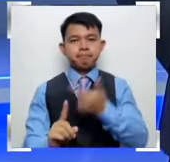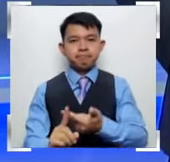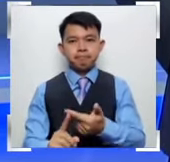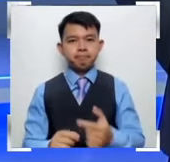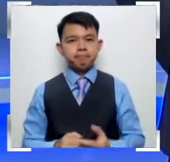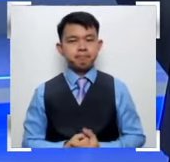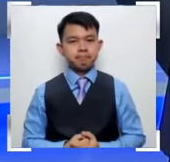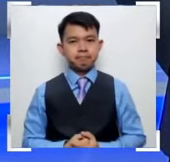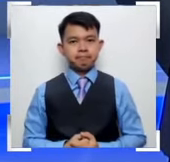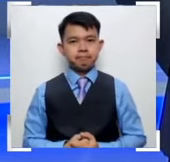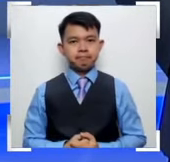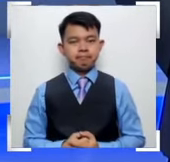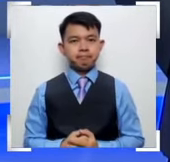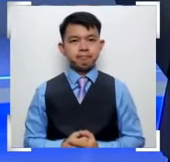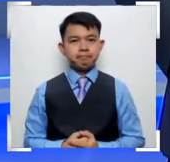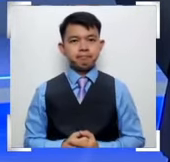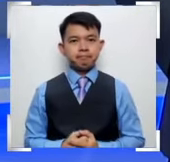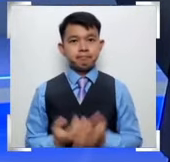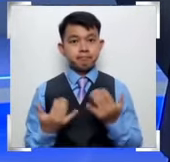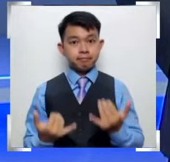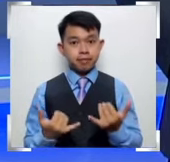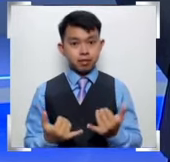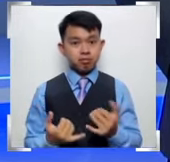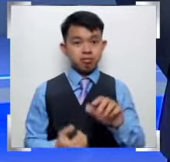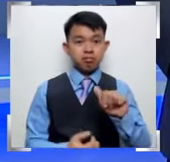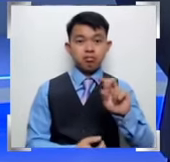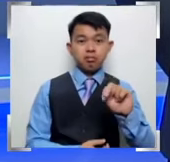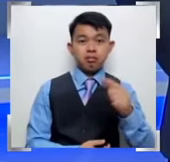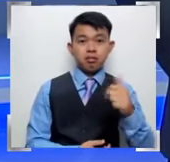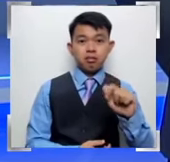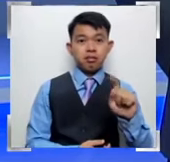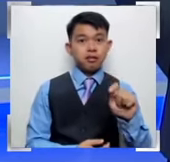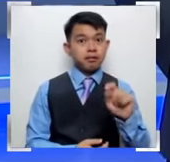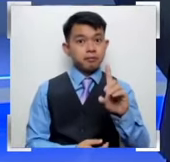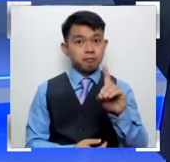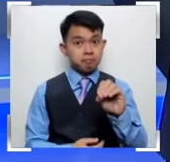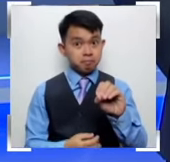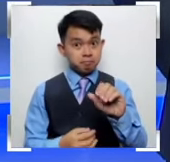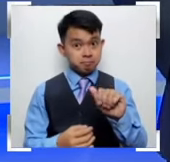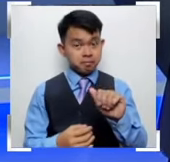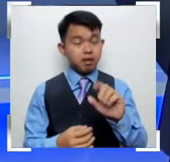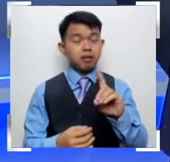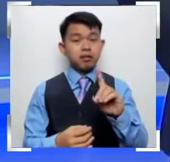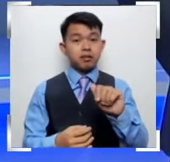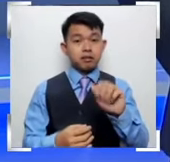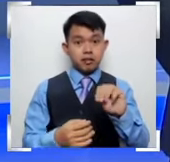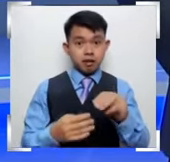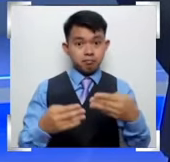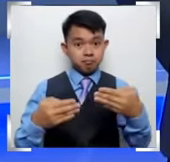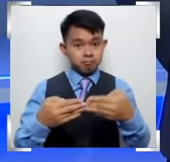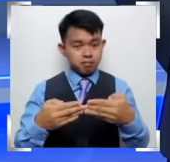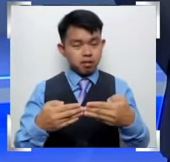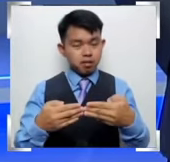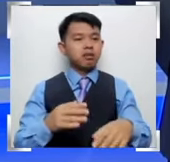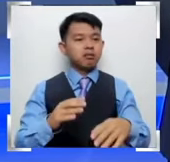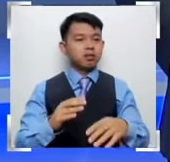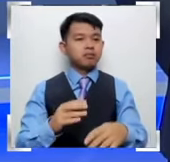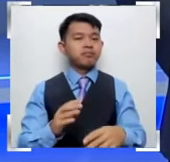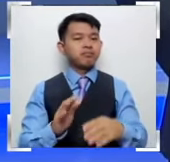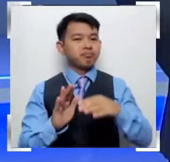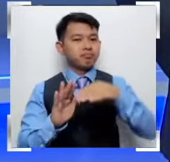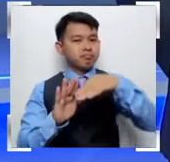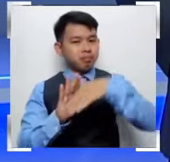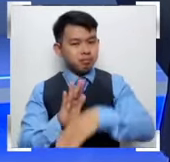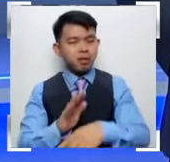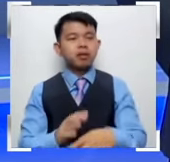Ngayong bumababa ang level ng tubig sa Angat Dam, isa sa lumulutang na mungkahi ang pagpapahinto ng operasyon ng mga car wash at swimming pool para